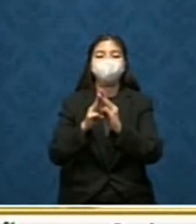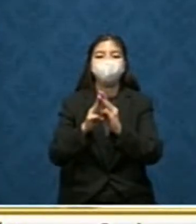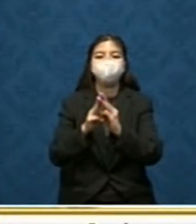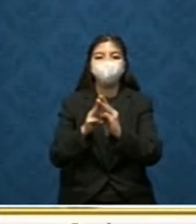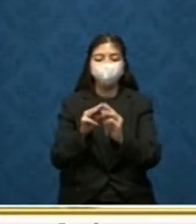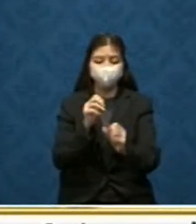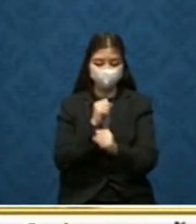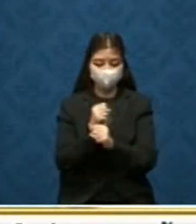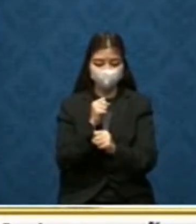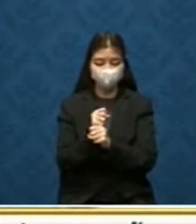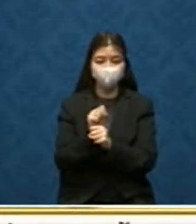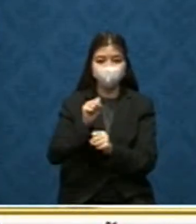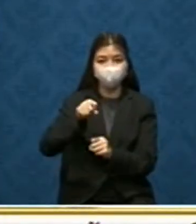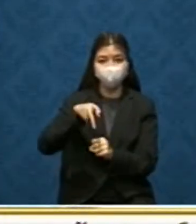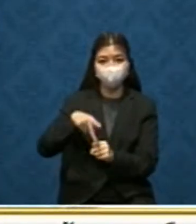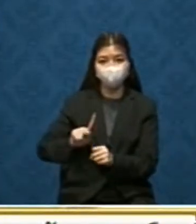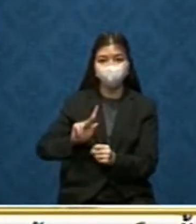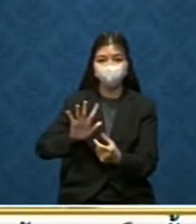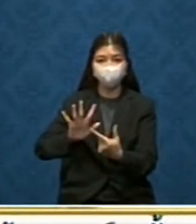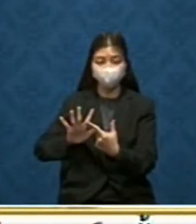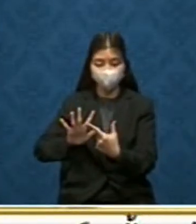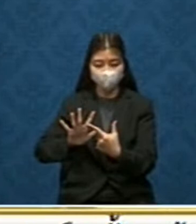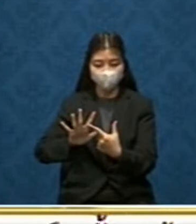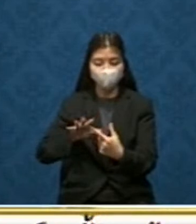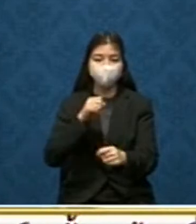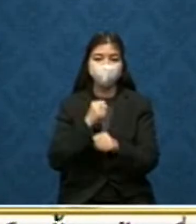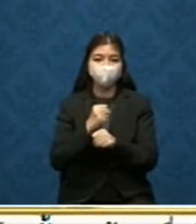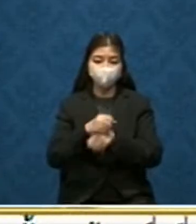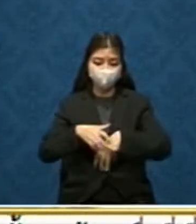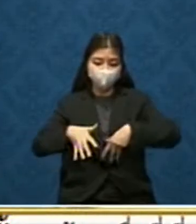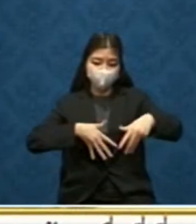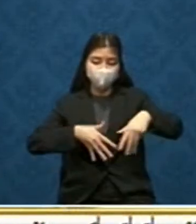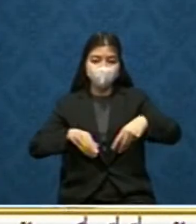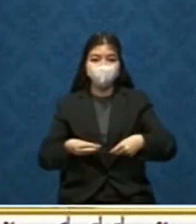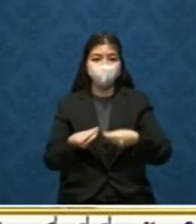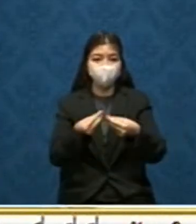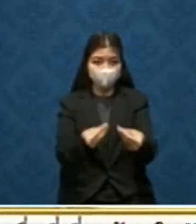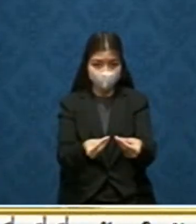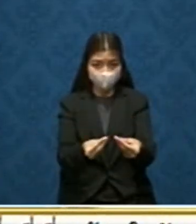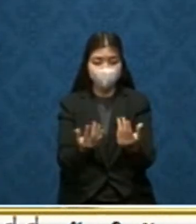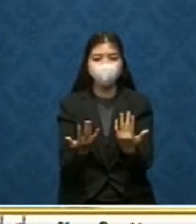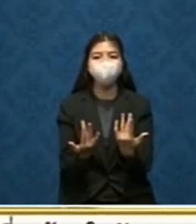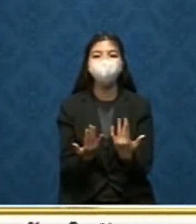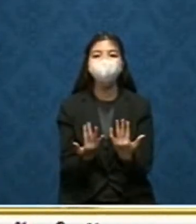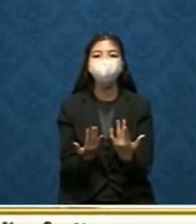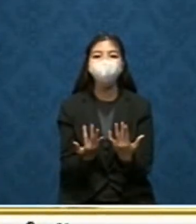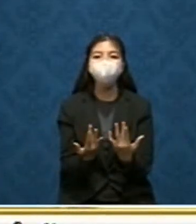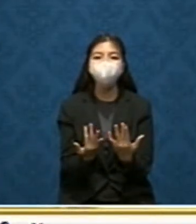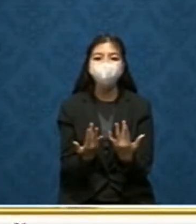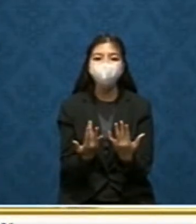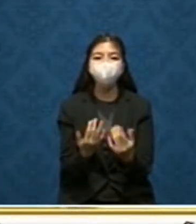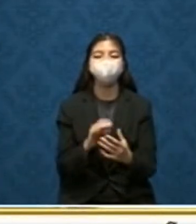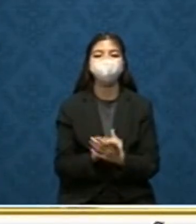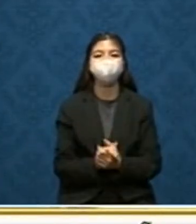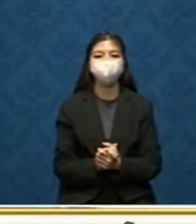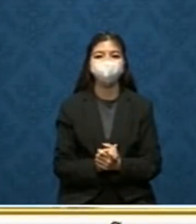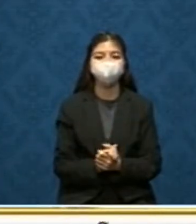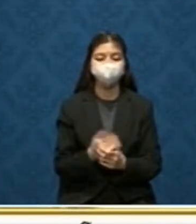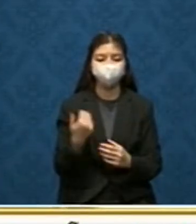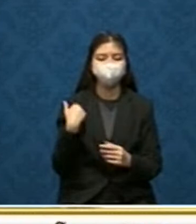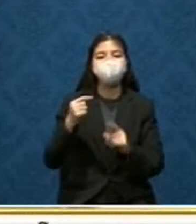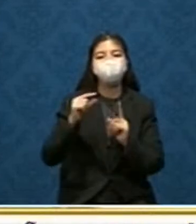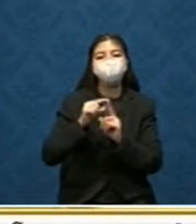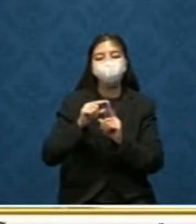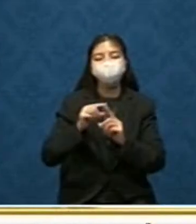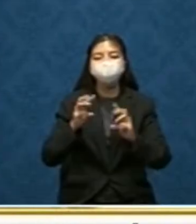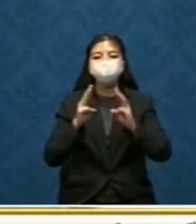็คือพันธะไปถงประชาชนประชาชนเขาก็รอมันยงมีคำสัญ